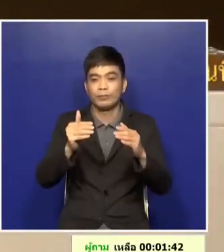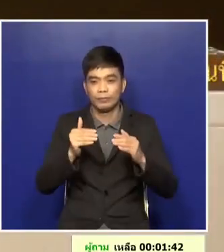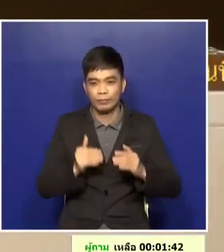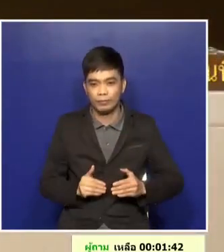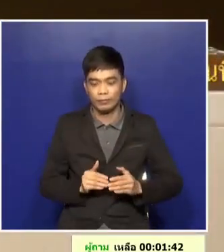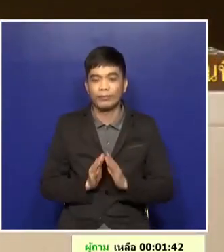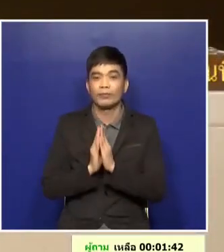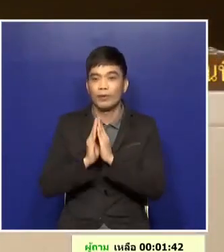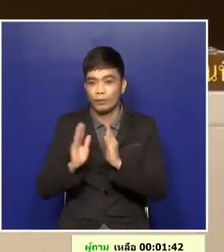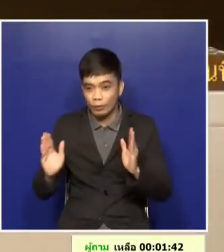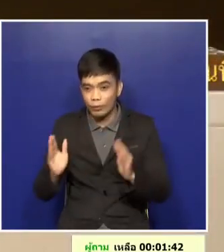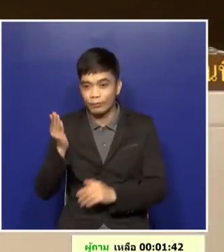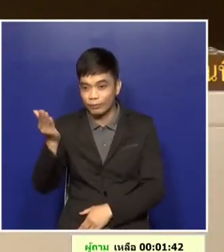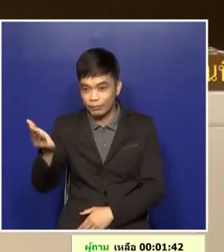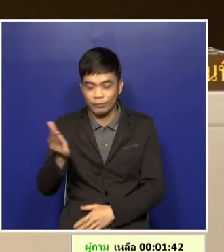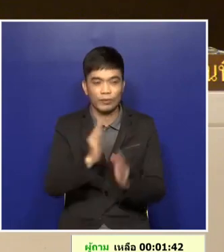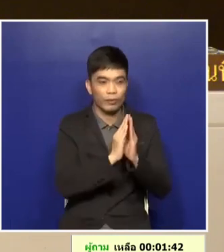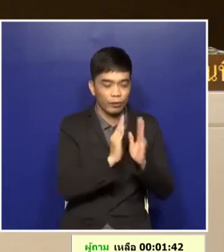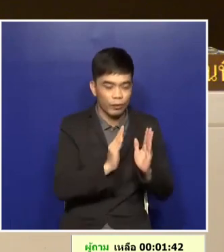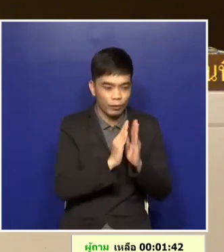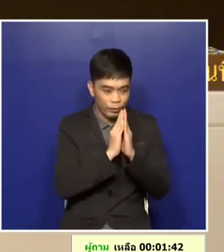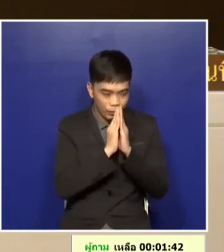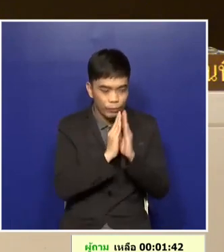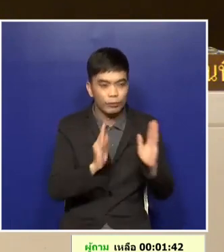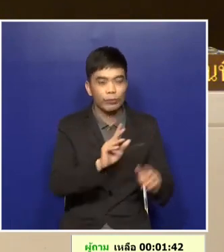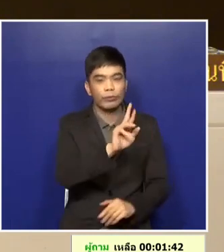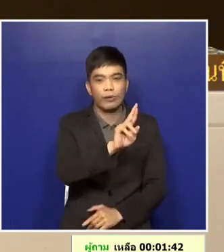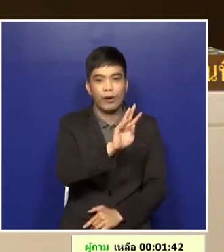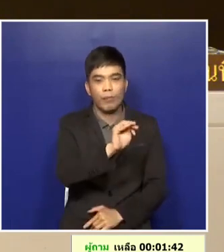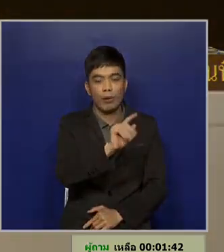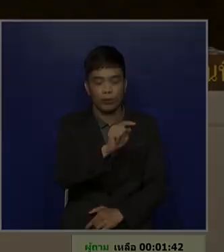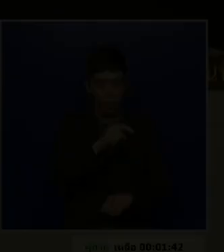ท่านพิภพนะครับแล้วก็ท่านรัฐมนตรีครับทั้งสองฝ่ายในรักษาเวลาที่ดีครับ